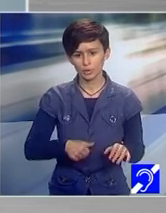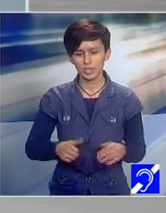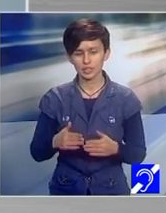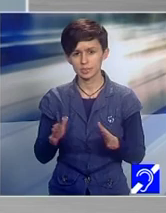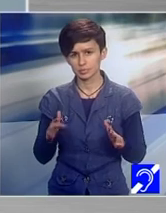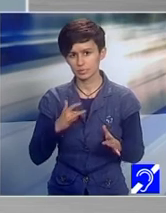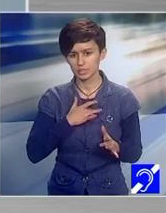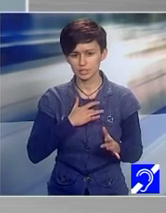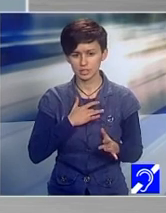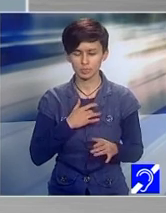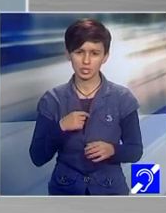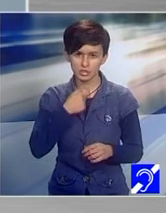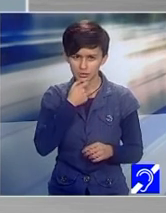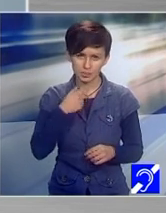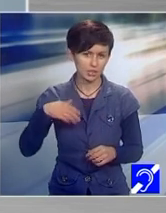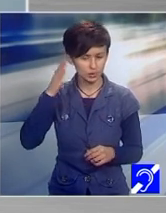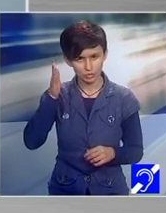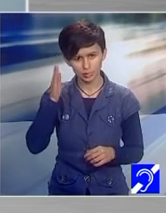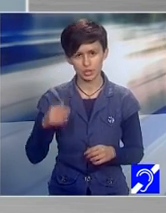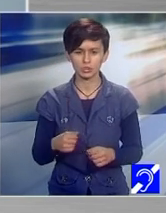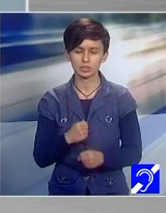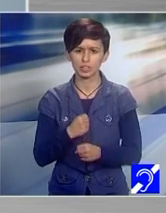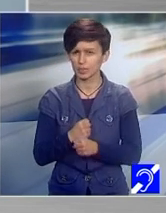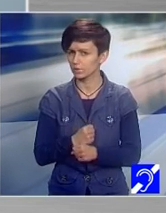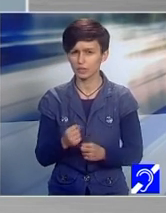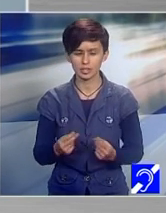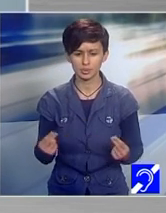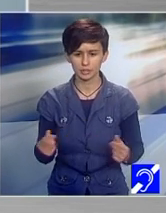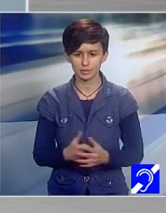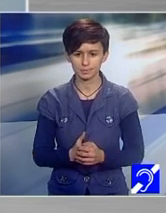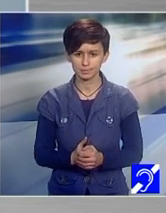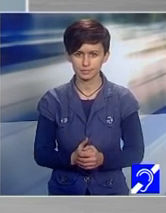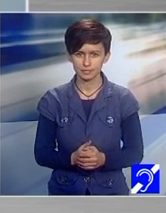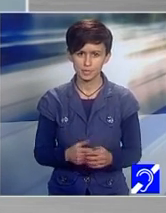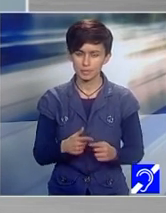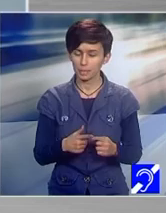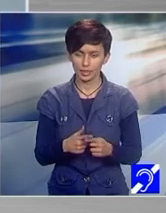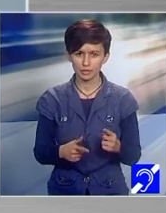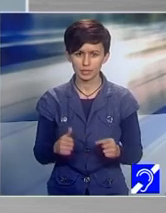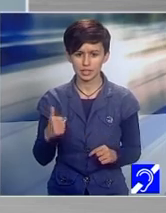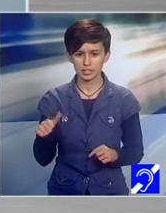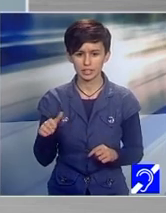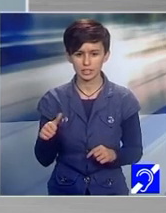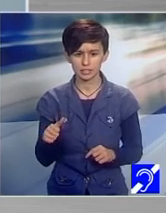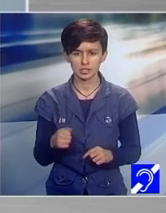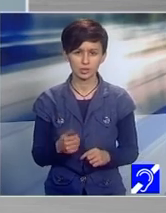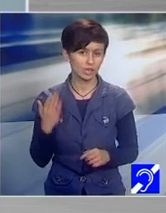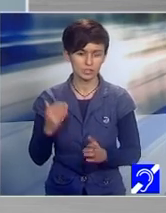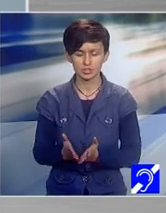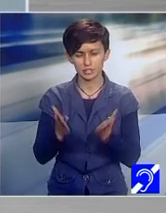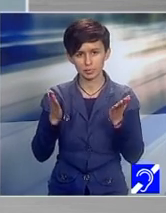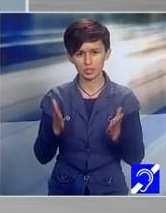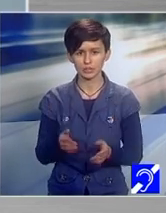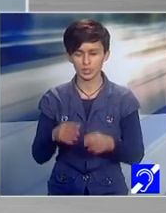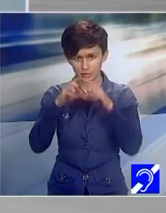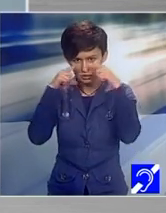deschis, în anii care au urmat, numărul lor a fost de ordinul sutelor. Un sfert de viață a fost marcat, cum se cuvine, printr-un